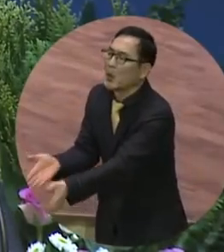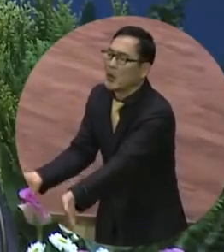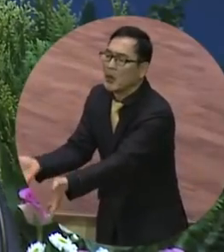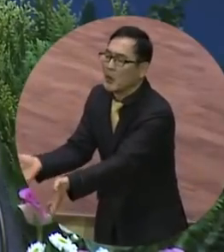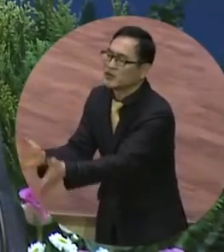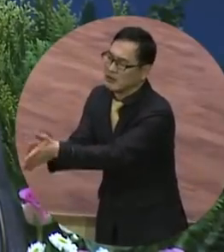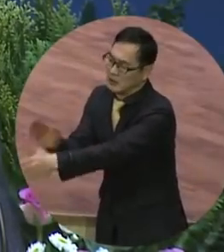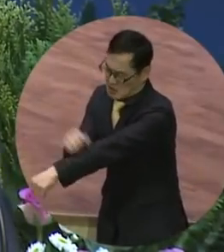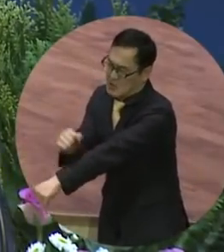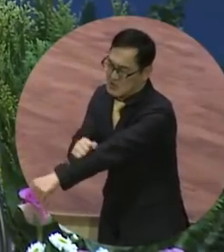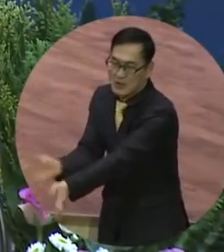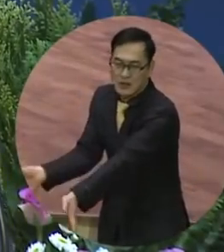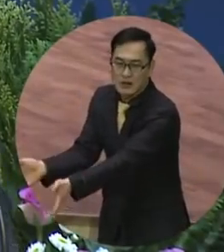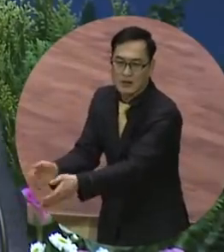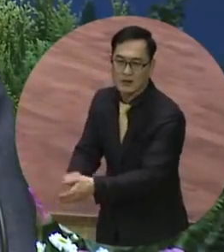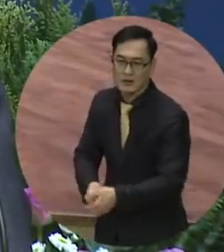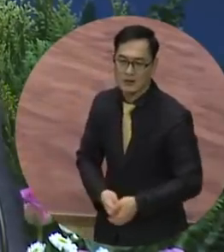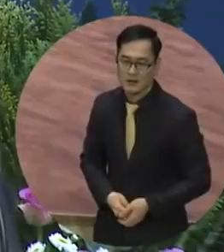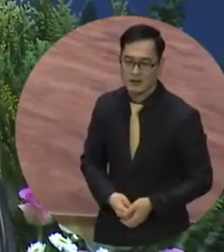안에서.